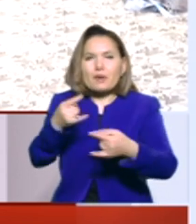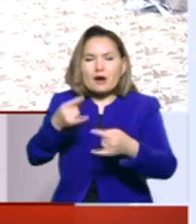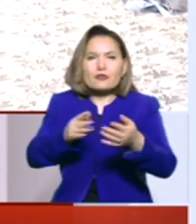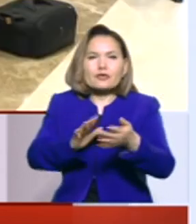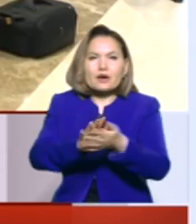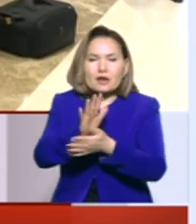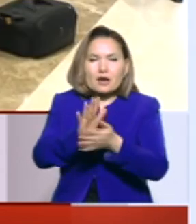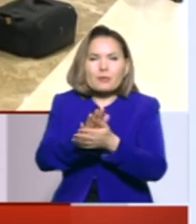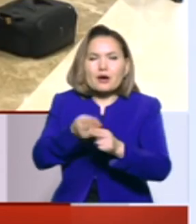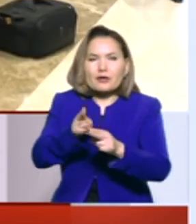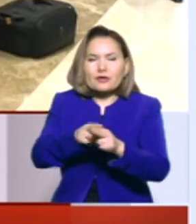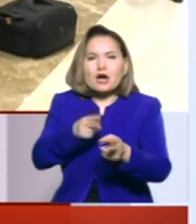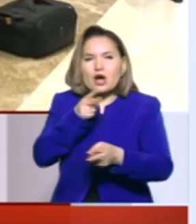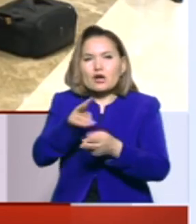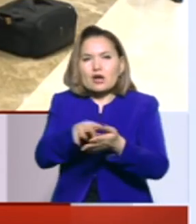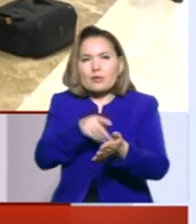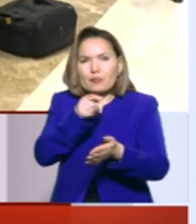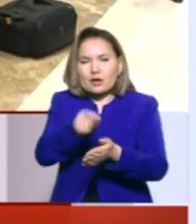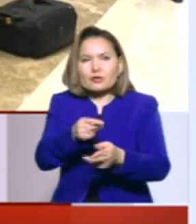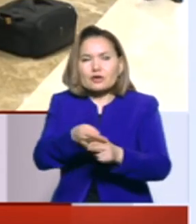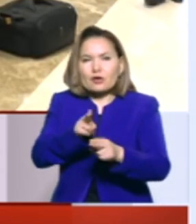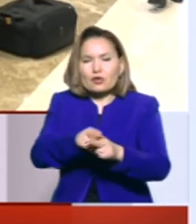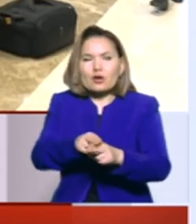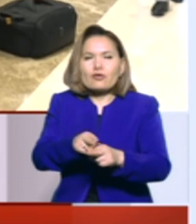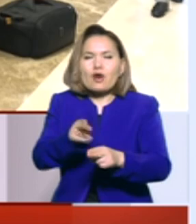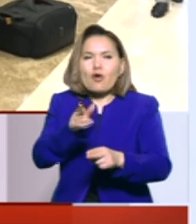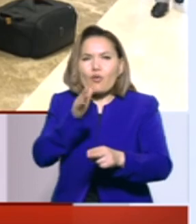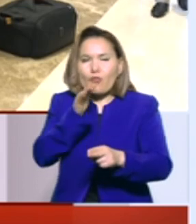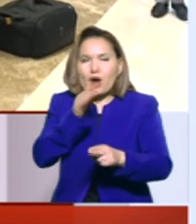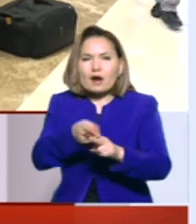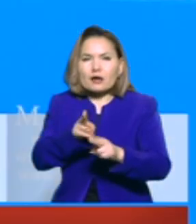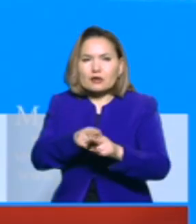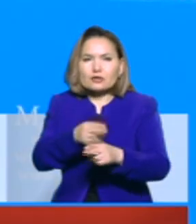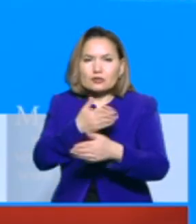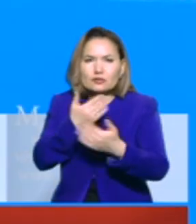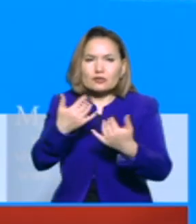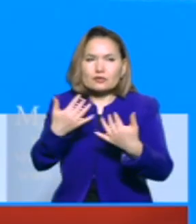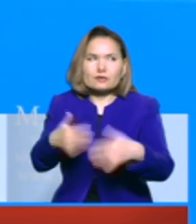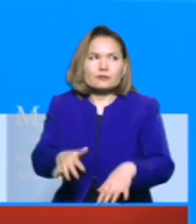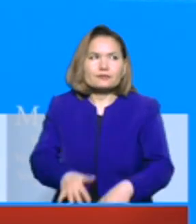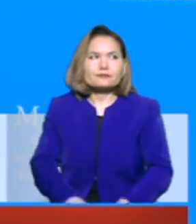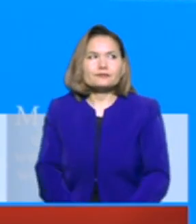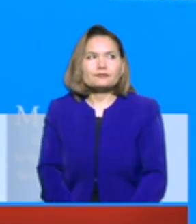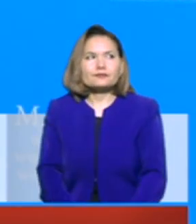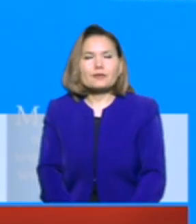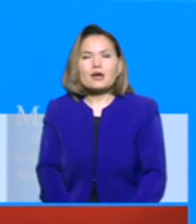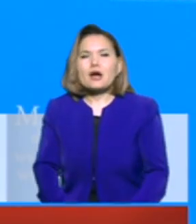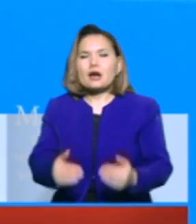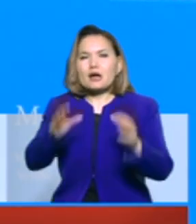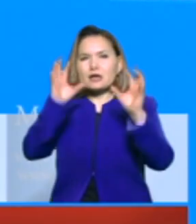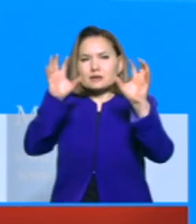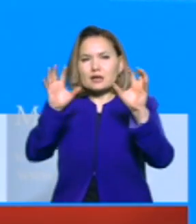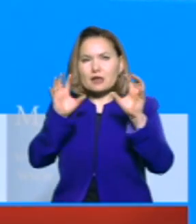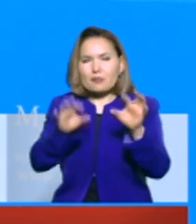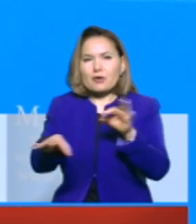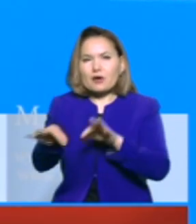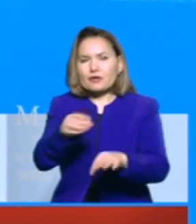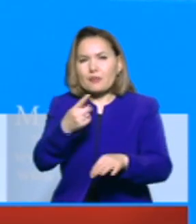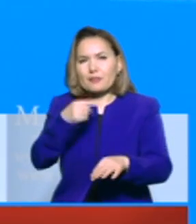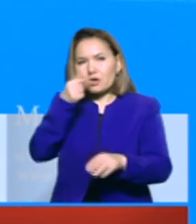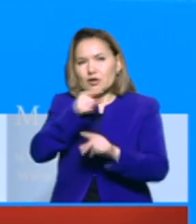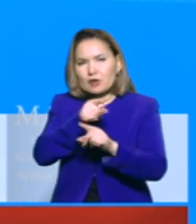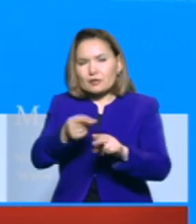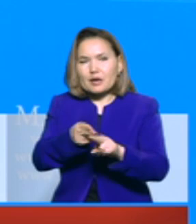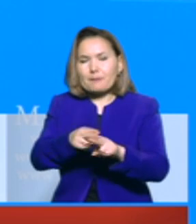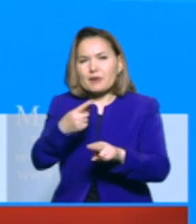құралдарының үстінен шағымдануға шексіз уақыт берілмейді. Қазіргі заң жобада тек қана бір жылмен шектелген. Егер